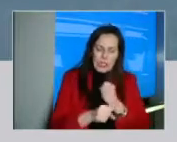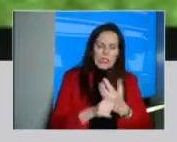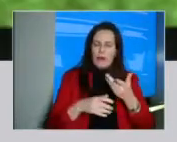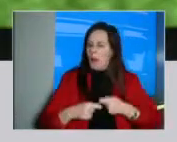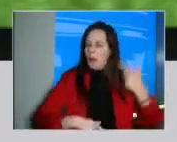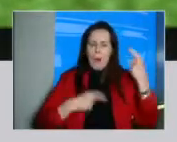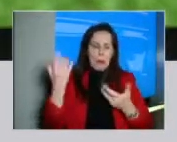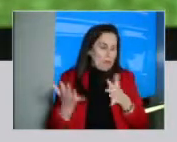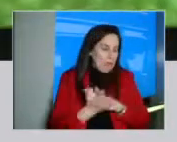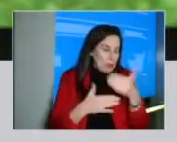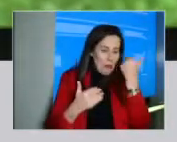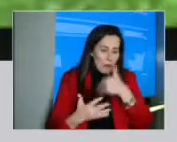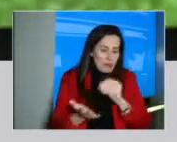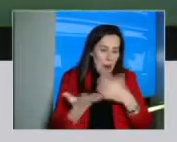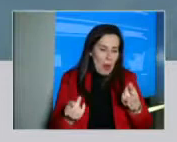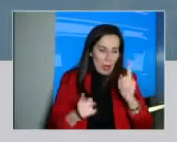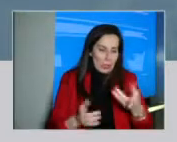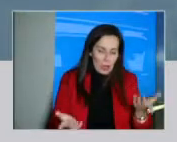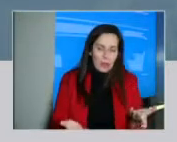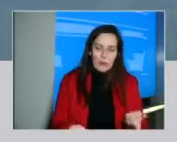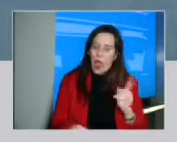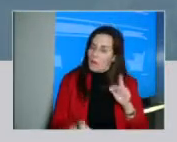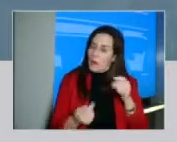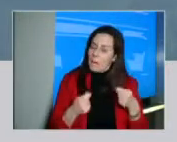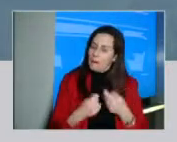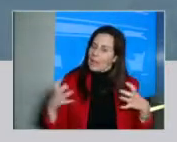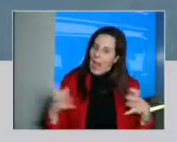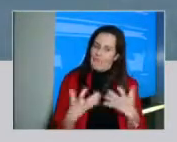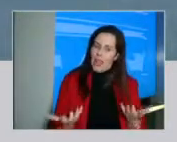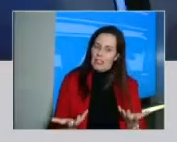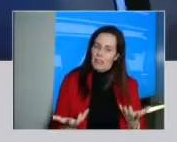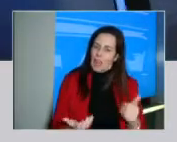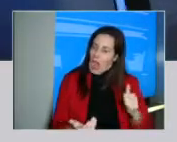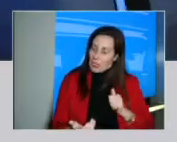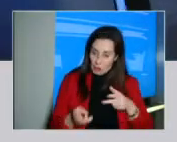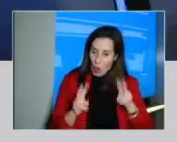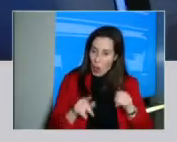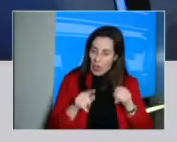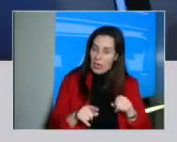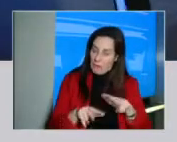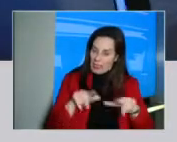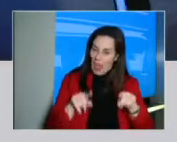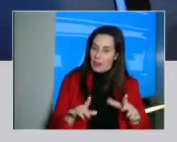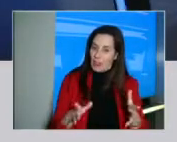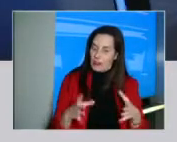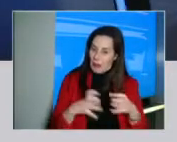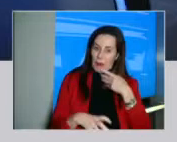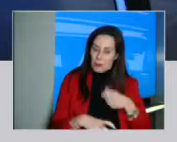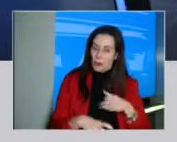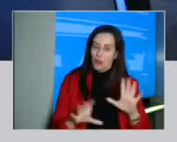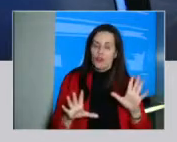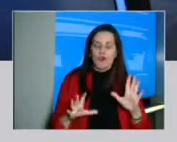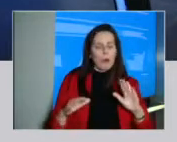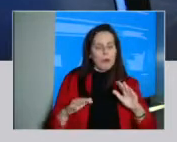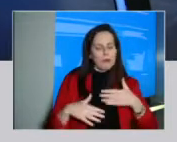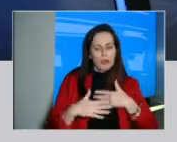התפקיד שיועדו לכך ובעצם מבזבזים את הזמן שלהם, אבל מבחינה חברתית, הצבא יכול להגיע לסיטואציה כזאת בחברה בישראל, שהוא